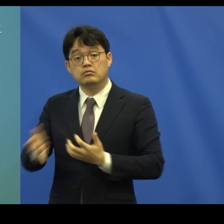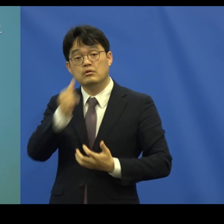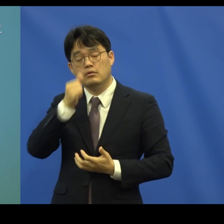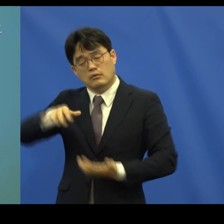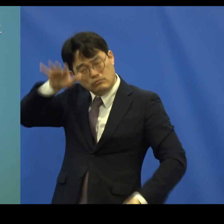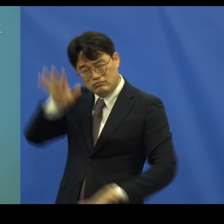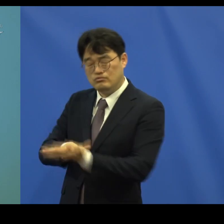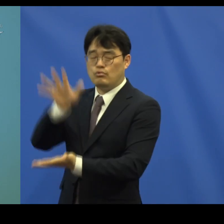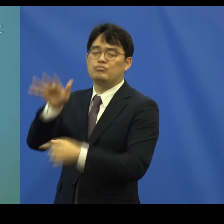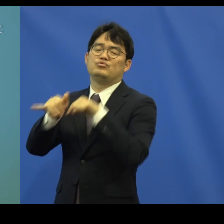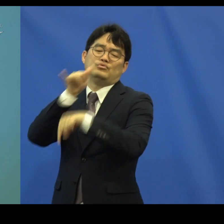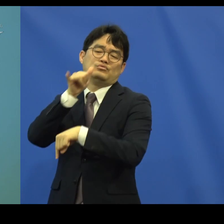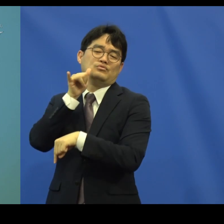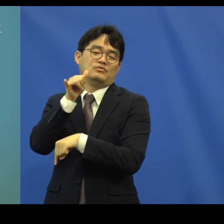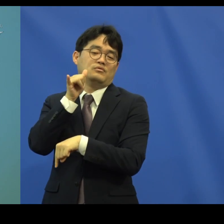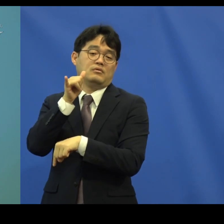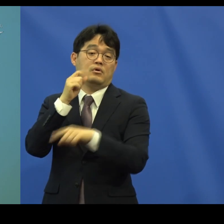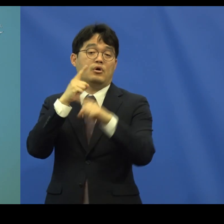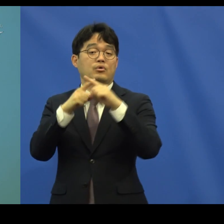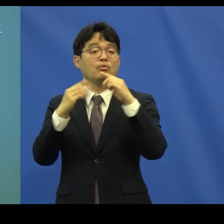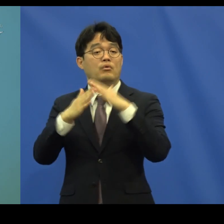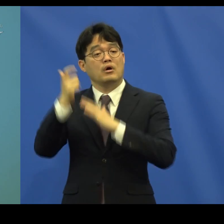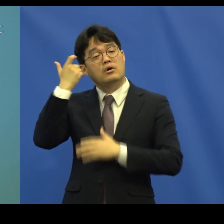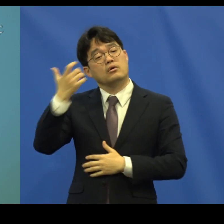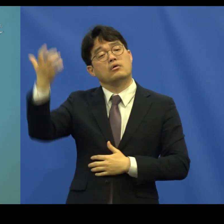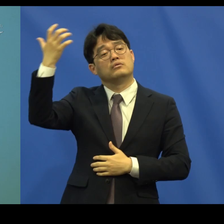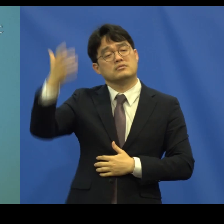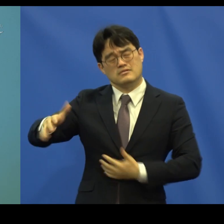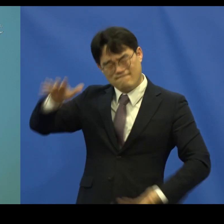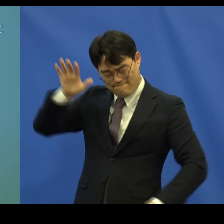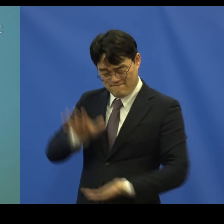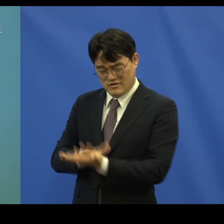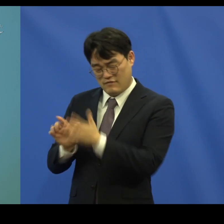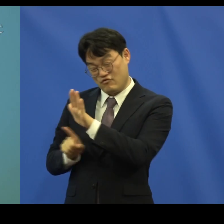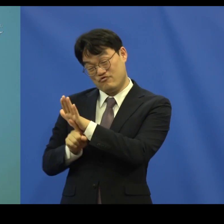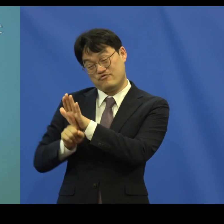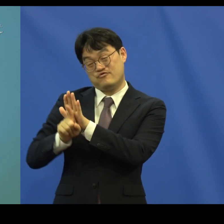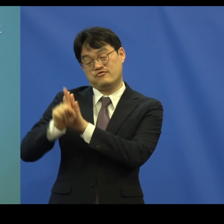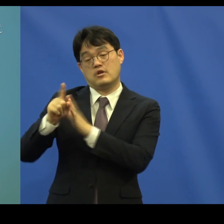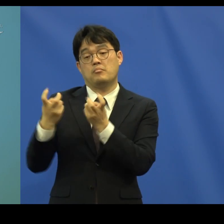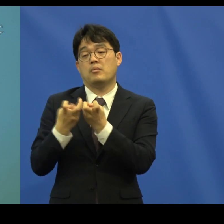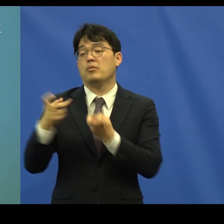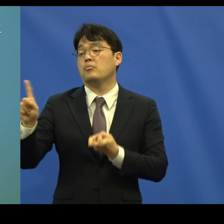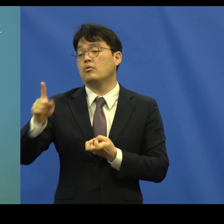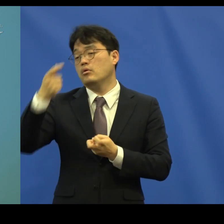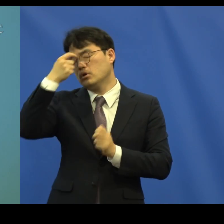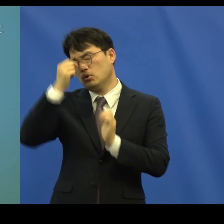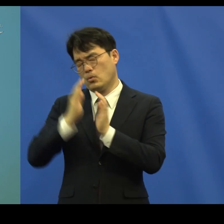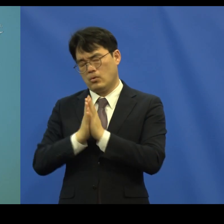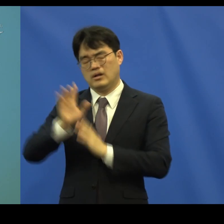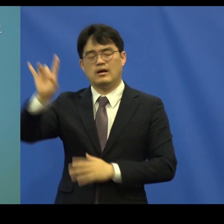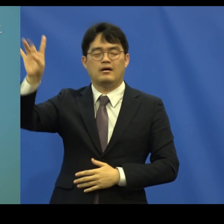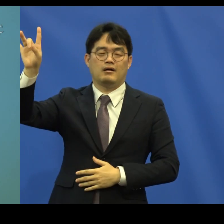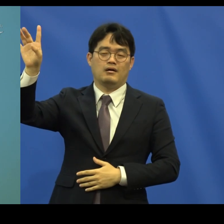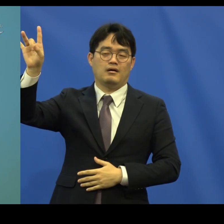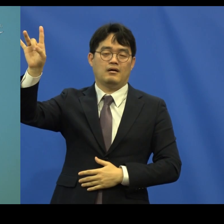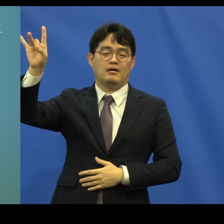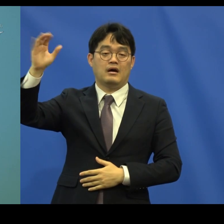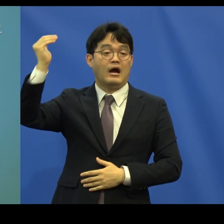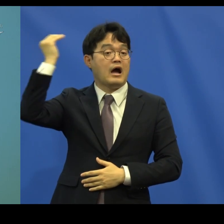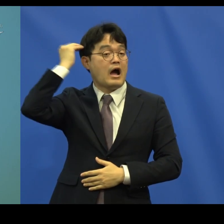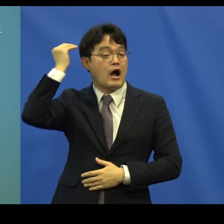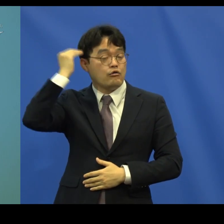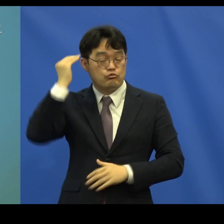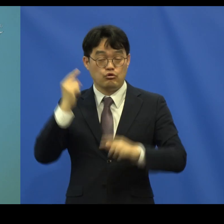이게 여러분, 교회의 영적인 온도를 올리는 건 기도예요, 기도. 근데 한국 교회가 기도가 뜨거웠을 때는